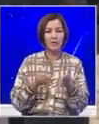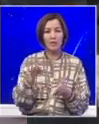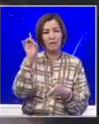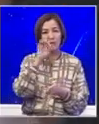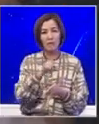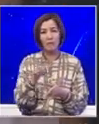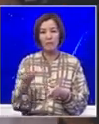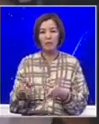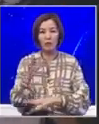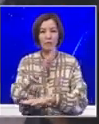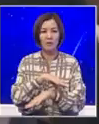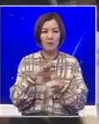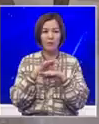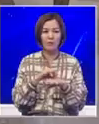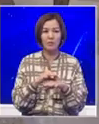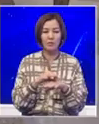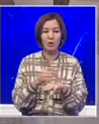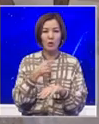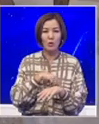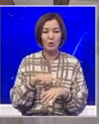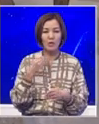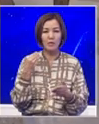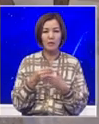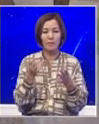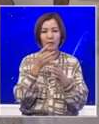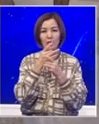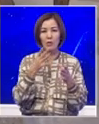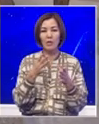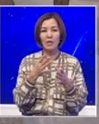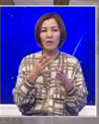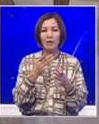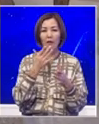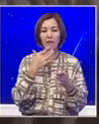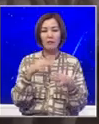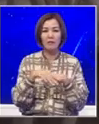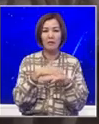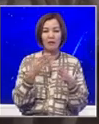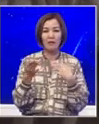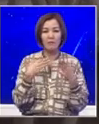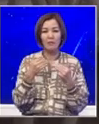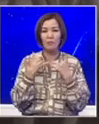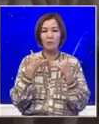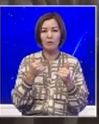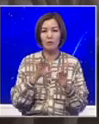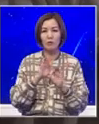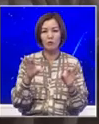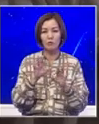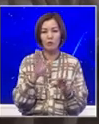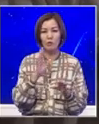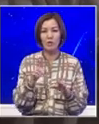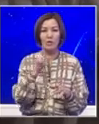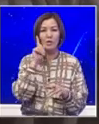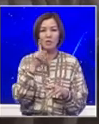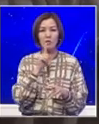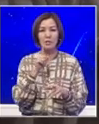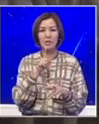жастарға арнайы дәріс өткізеді. Рухани құндылықтар мен мәдени мұраны этносаралық бірліктің маңыздылығын түсіндіреді. Пленарлық отырыста жастар